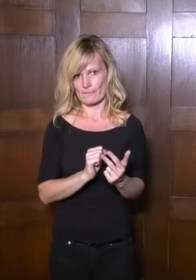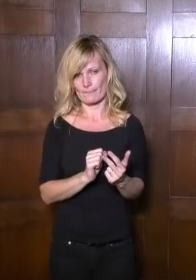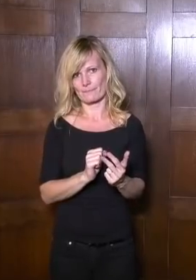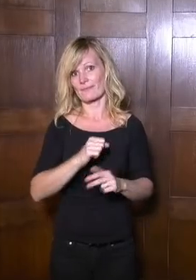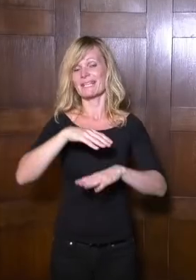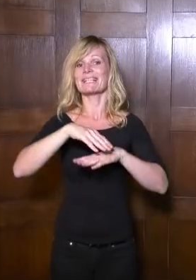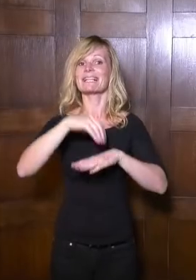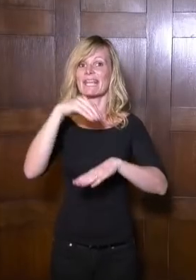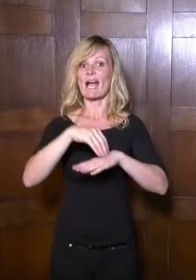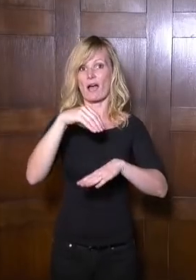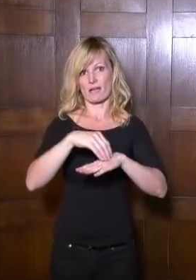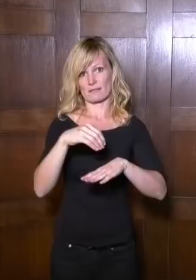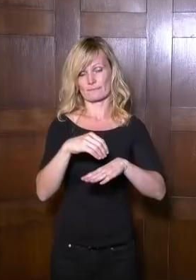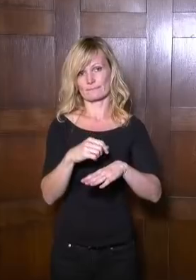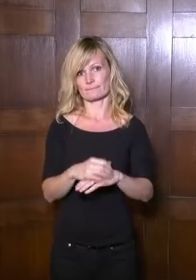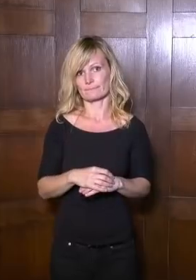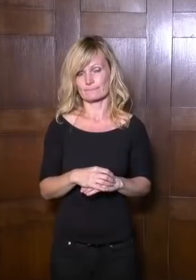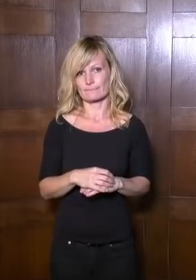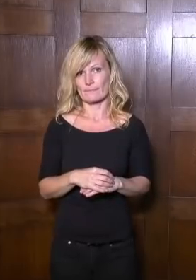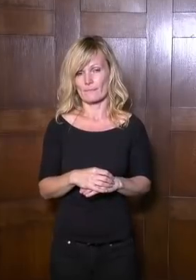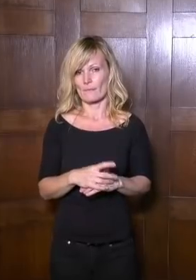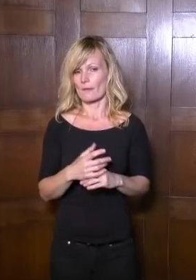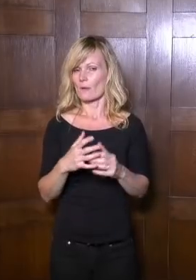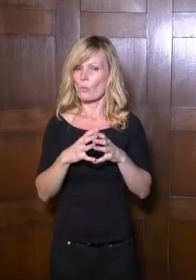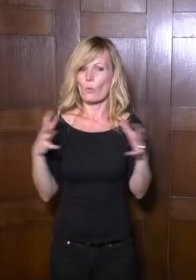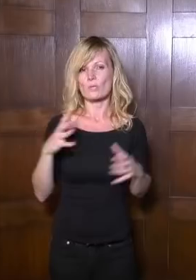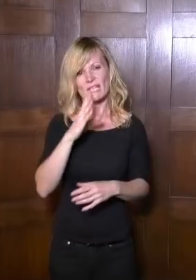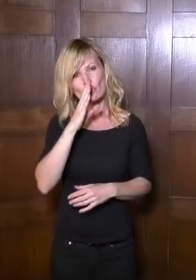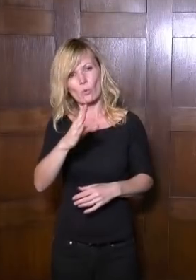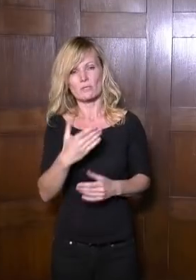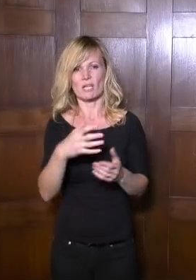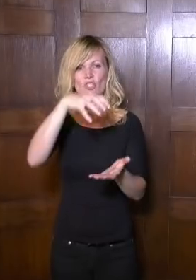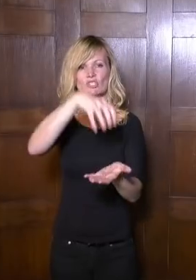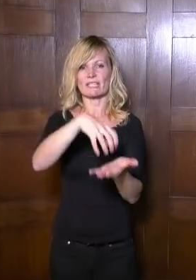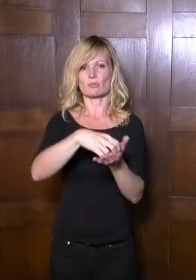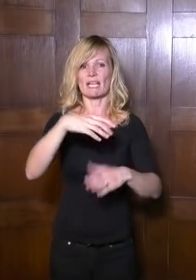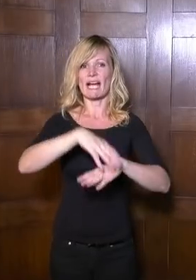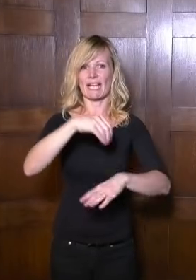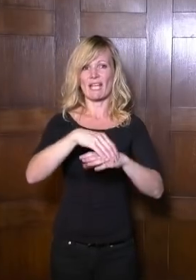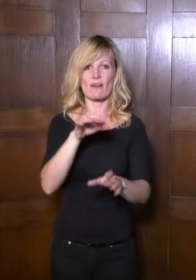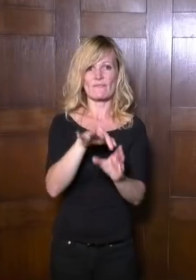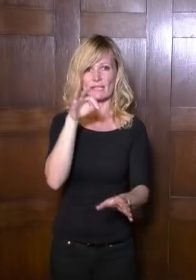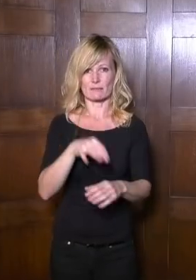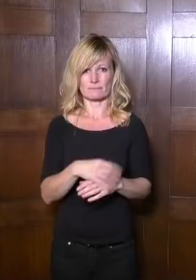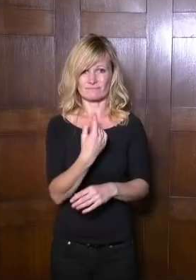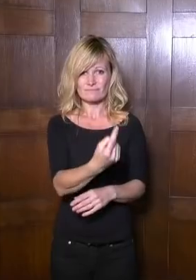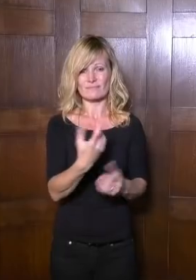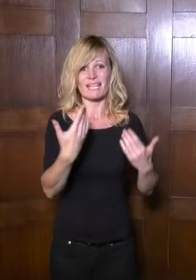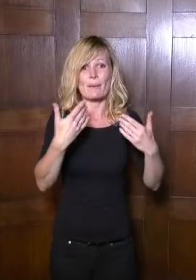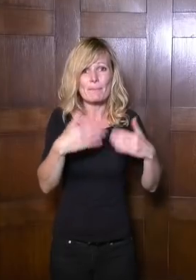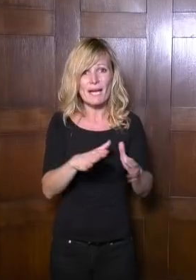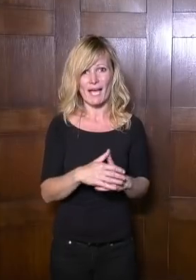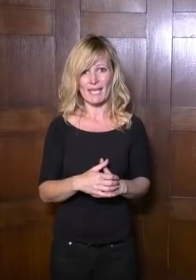Reha. Ich hatte große Not gehabt, eine stationäre Reha zu finden, die überhaupt bereit war,